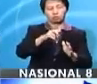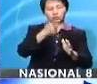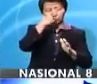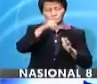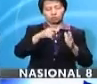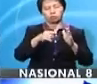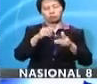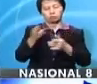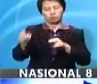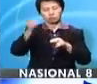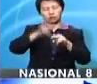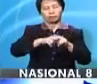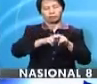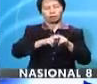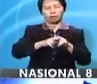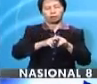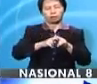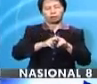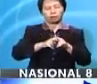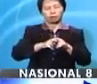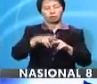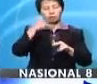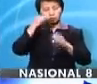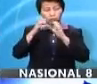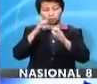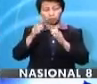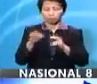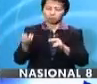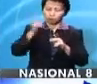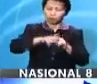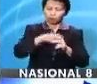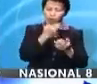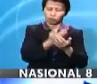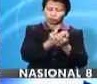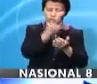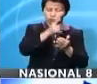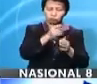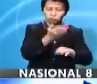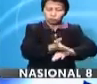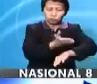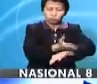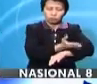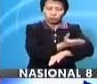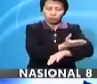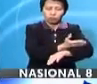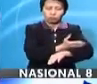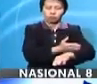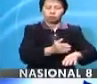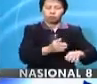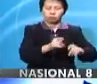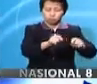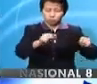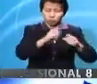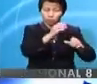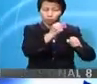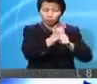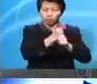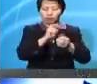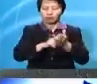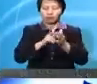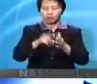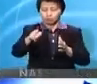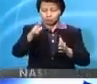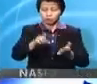capex ataupun apa ni modal pembangunannya kepada revenue yang diperolehi. Artinya mereka